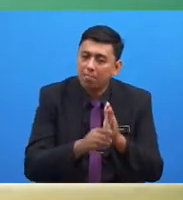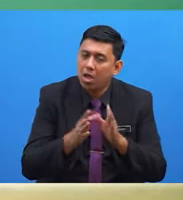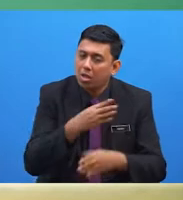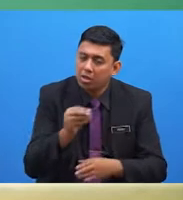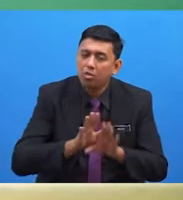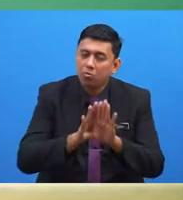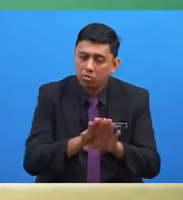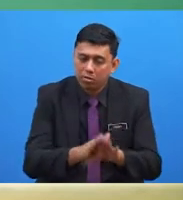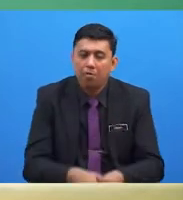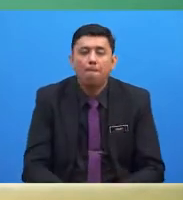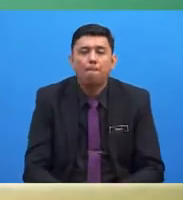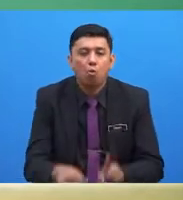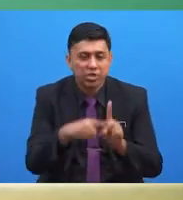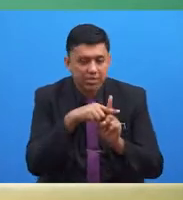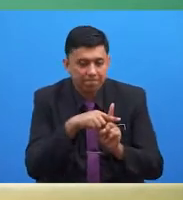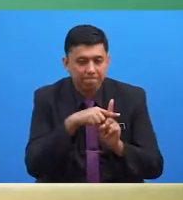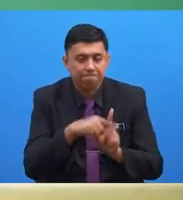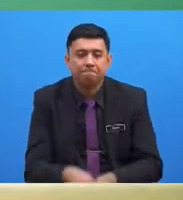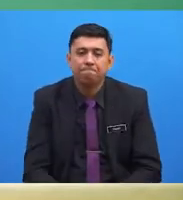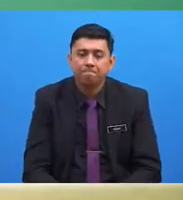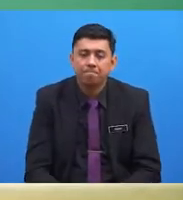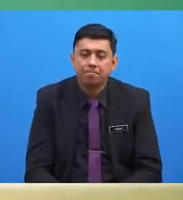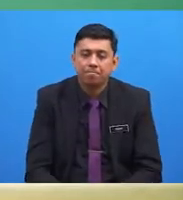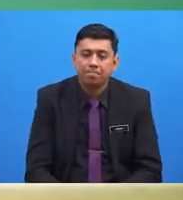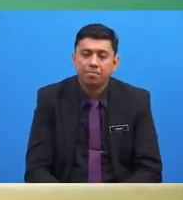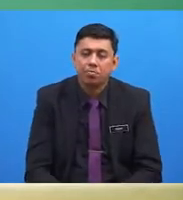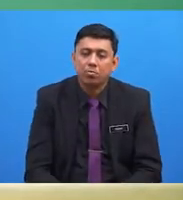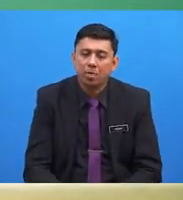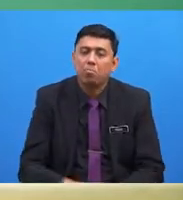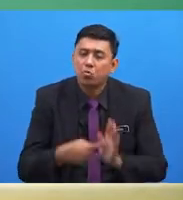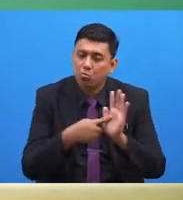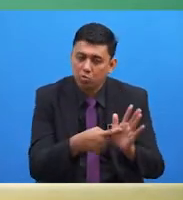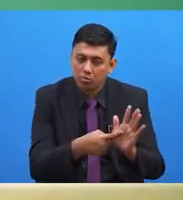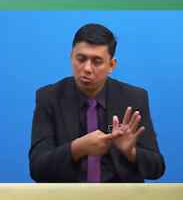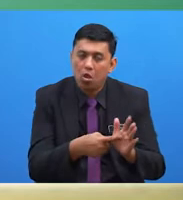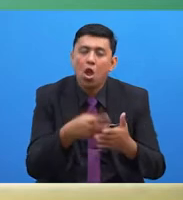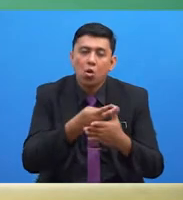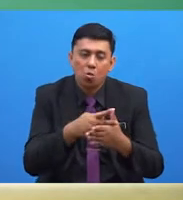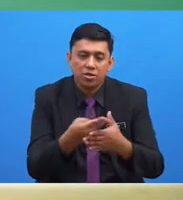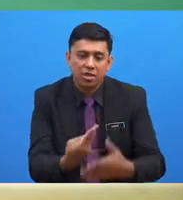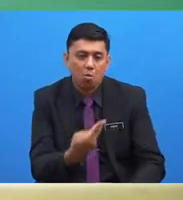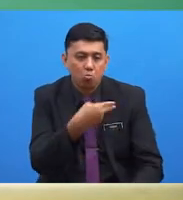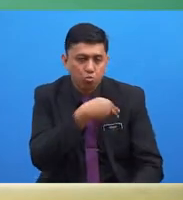ini bernilai positif, maka ianya menunjukkan kongsi untung.